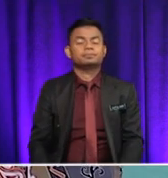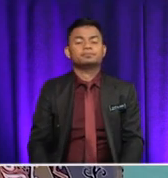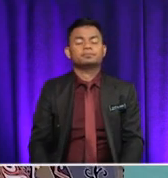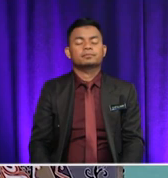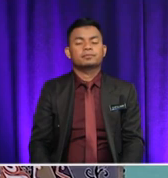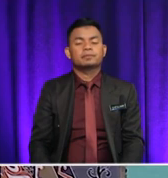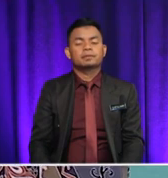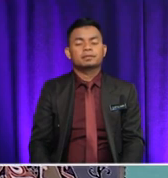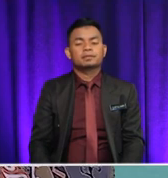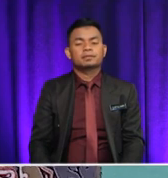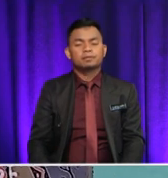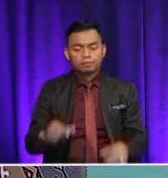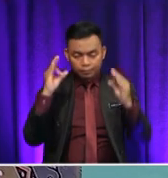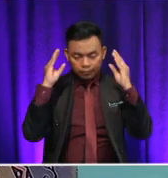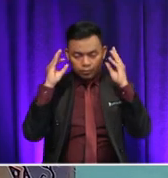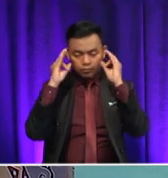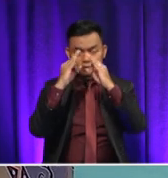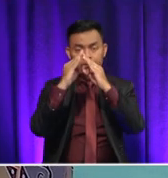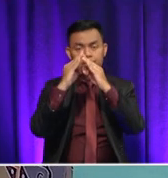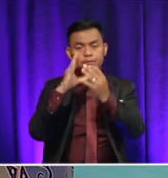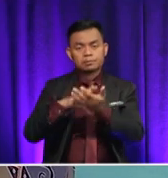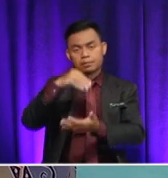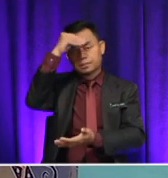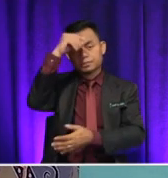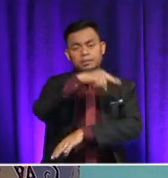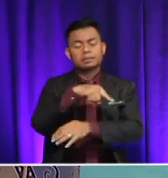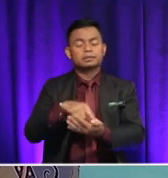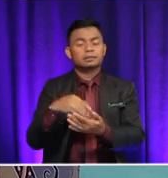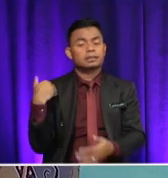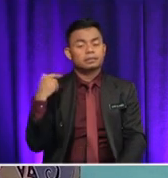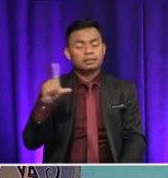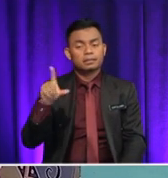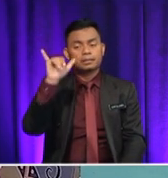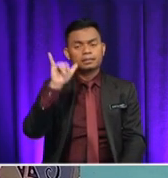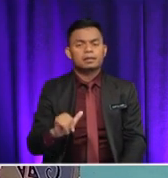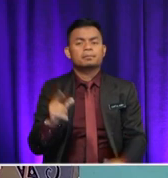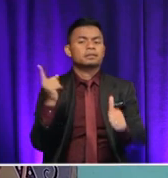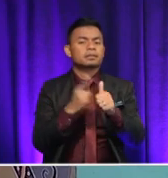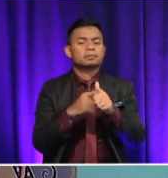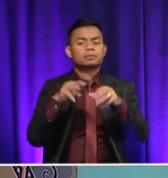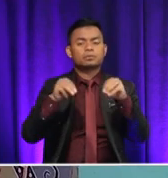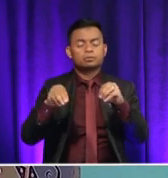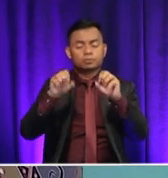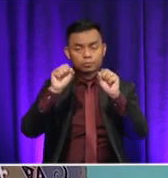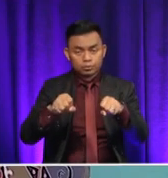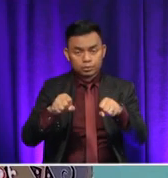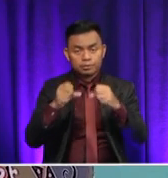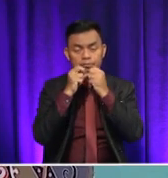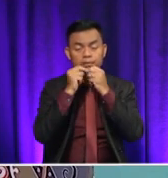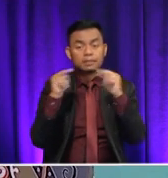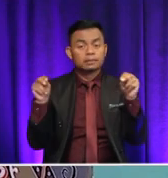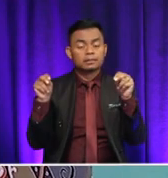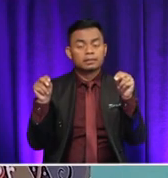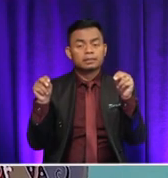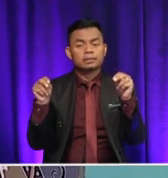kandungan dalam pembelajaran ini adalah yang pertama murid boleh menyatakan jenis-jenis lukisan